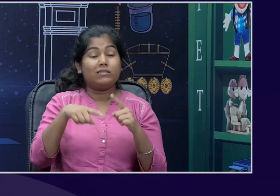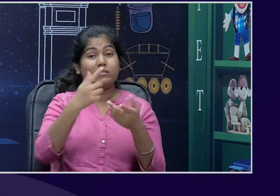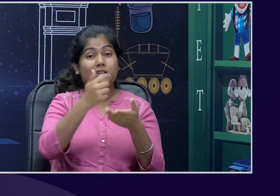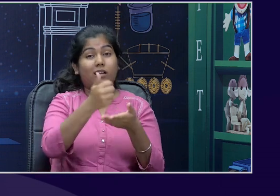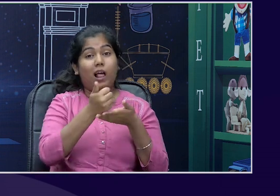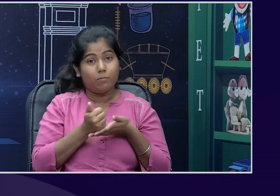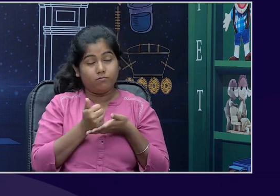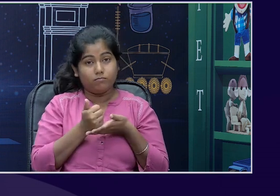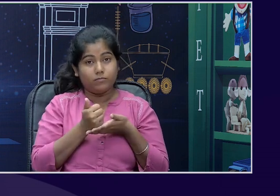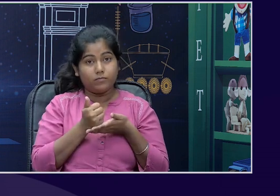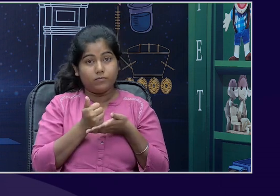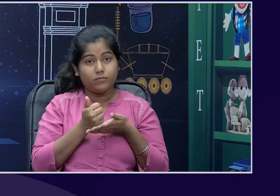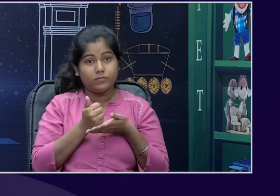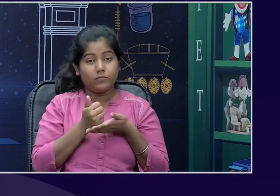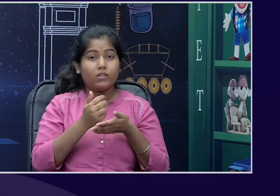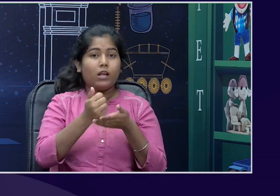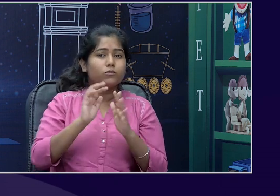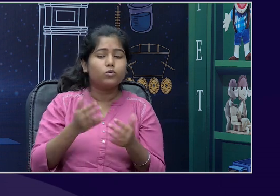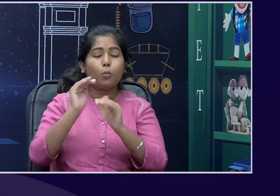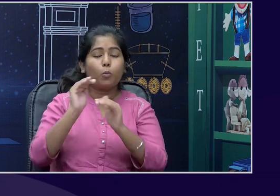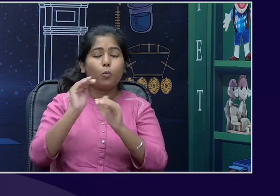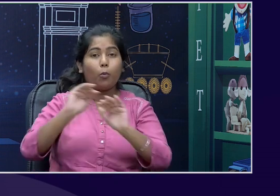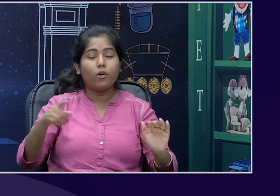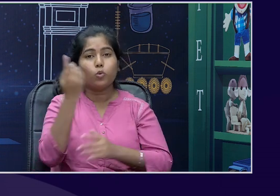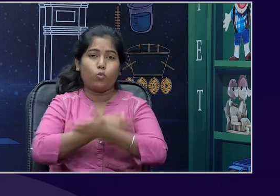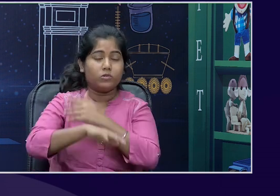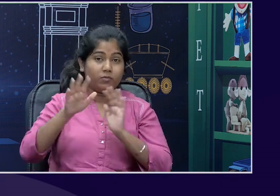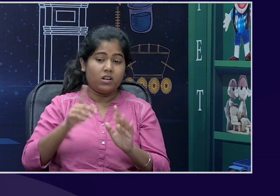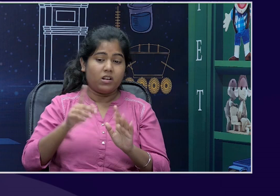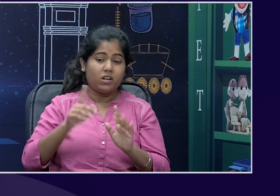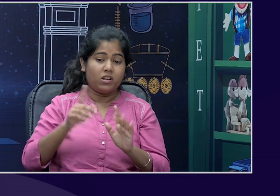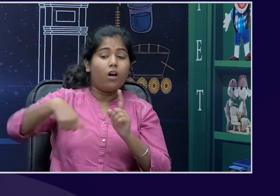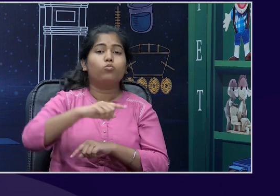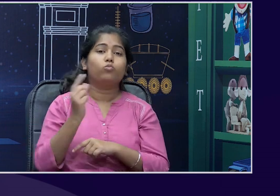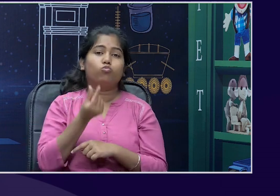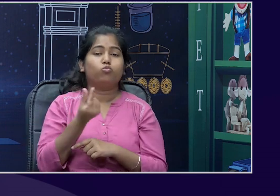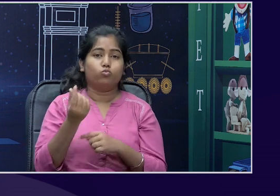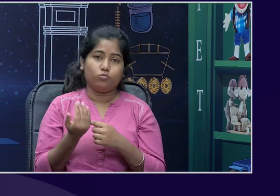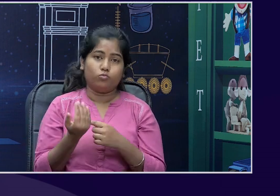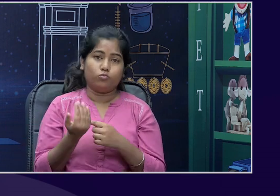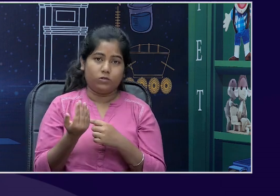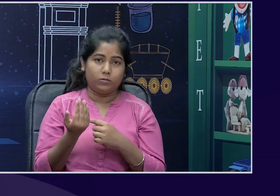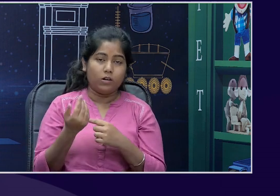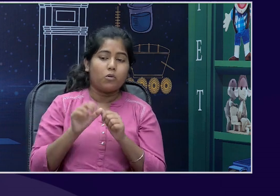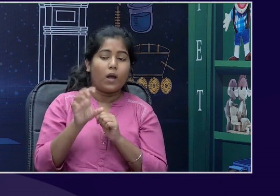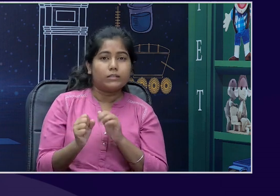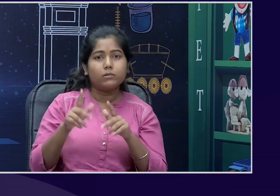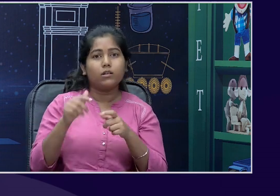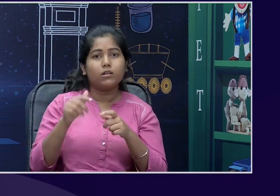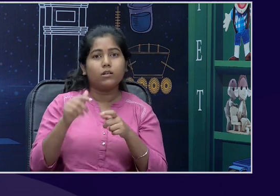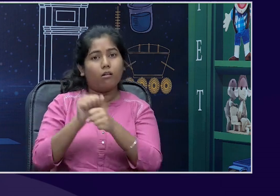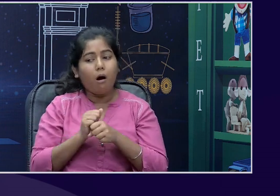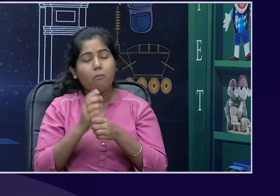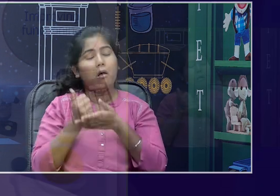से जो स्टूडेंट विद डिसेबिलिटी पर्सन हैं, उनके लिए कोई भी टास्क